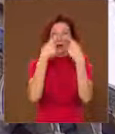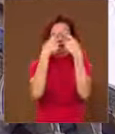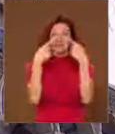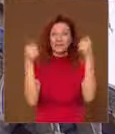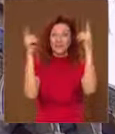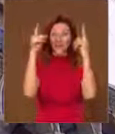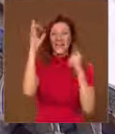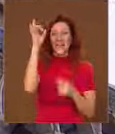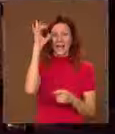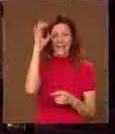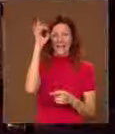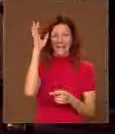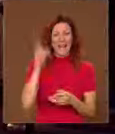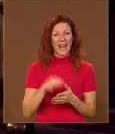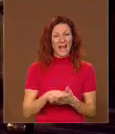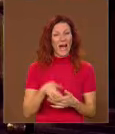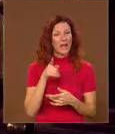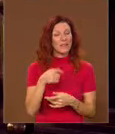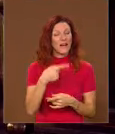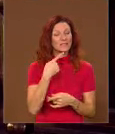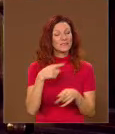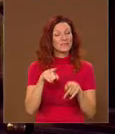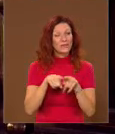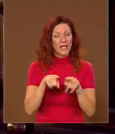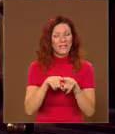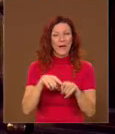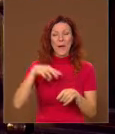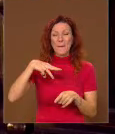Митрополитският катедрален храм Света Неделя.